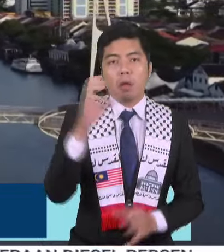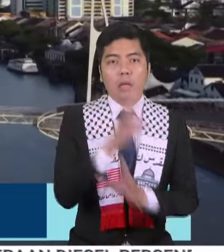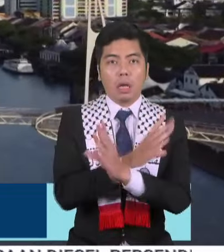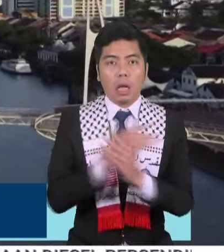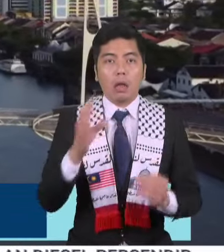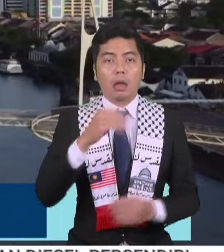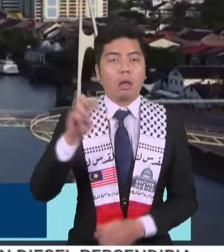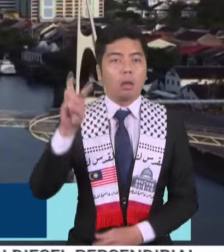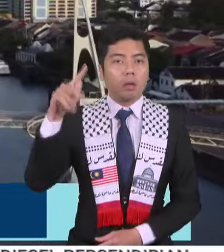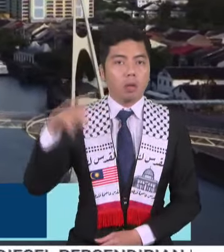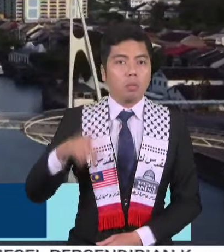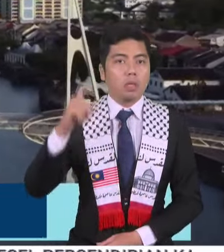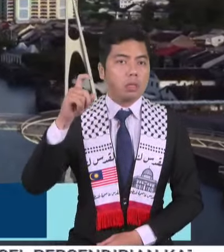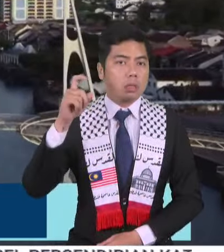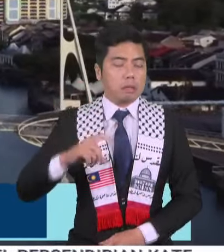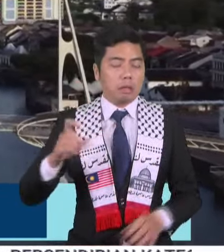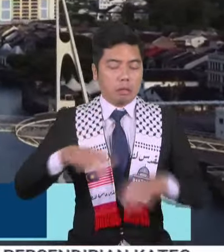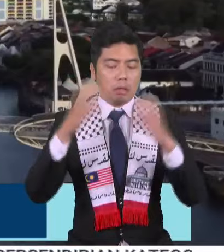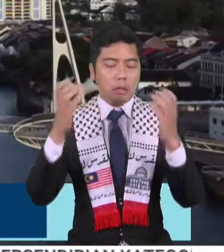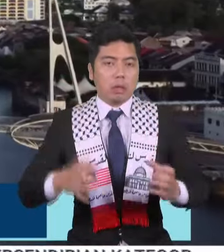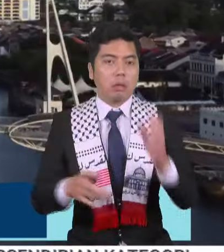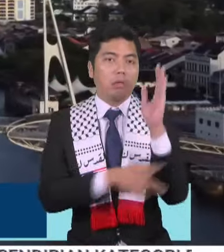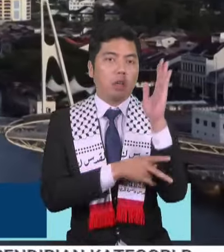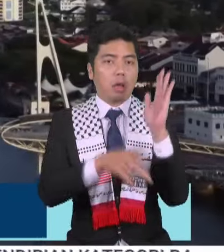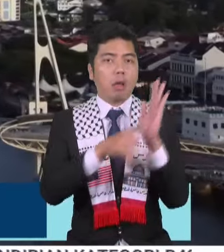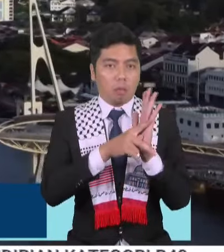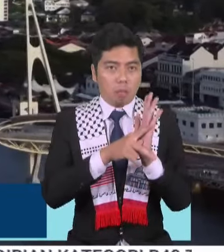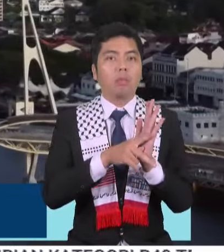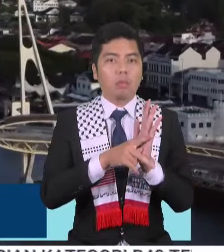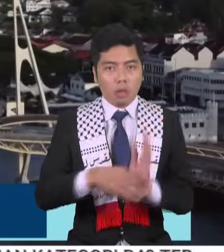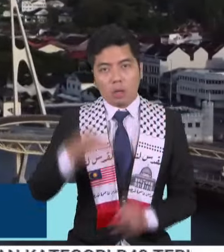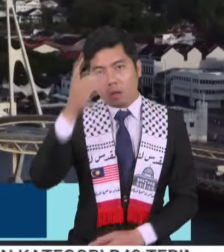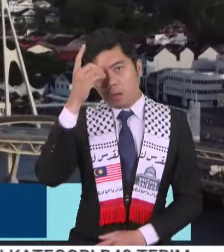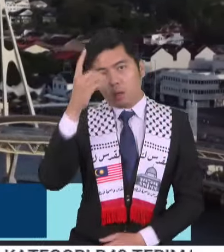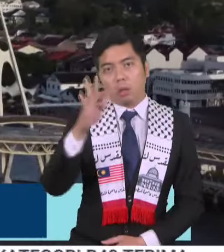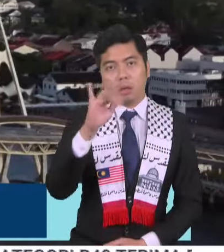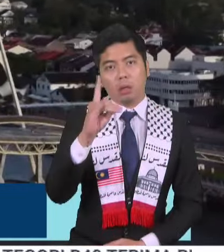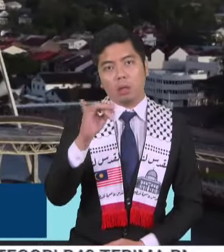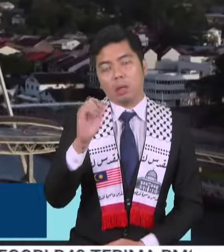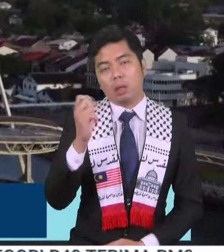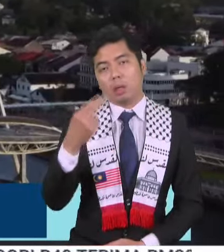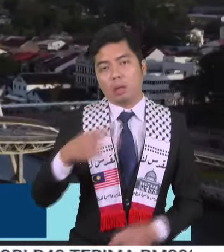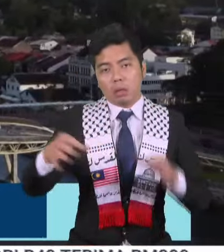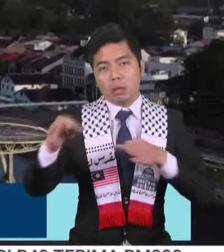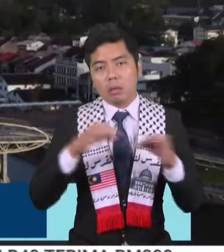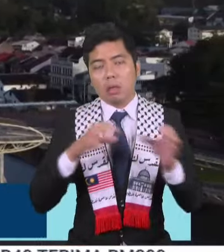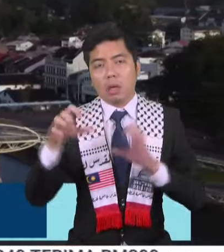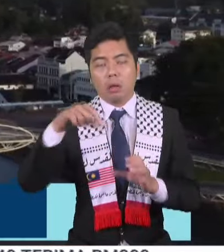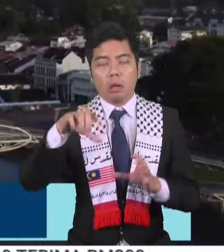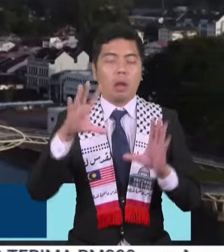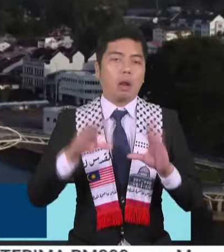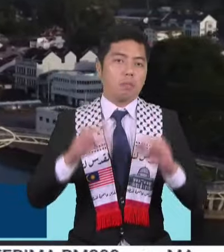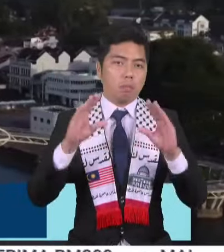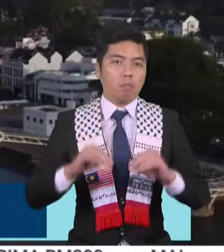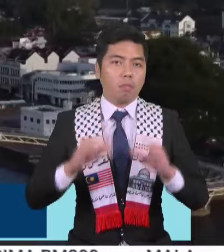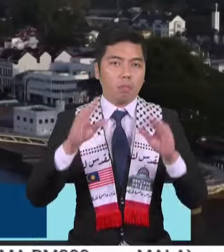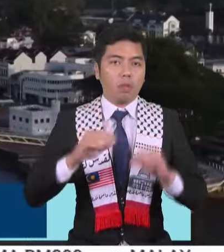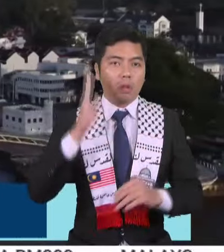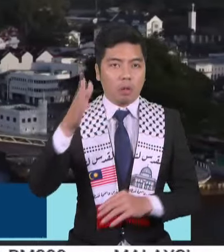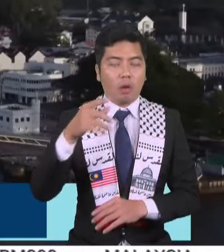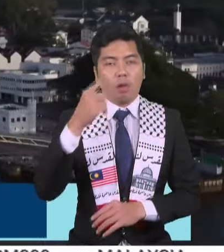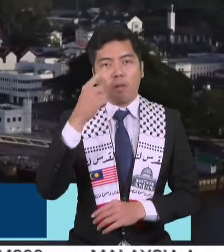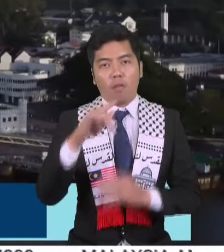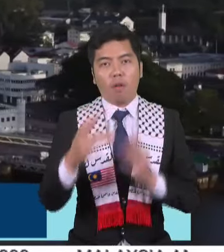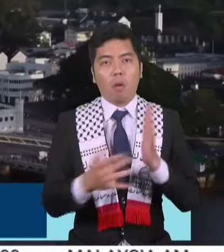serta persekutuan perlu dimutamadkan oleh Kabinet. Datuk Seri Fadlah Yusof menjelaskan isu berkenaan dibincangkan dalam mesyuarat jawatan